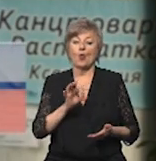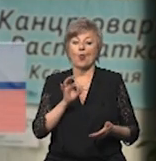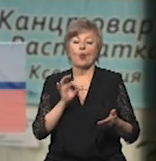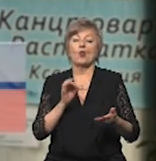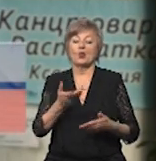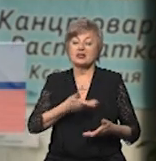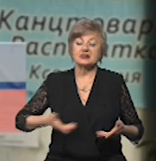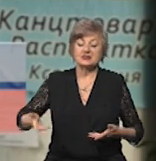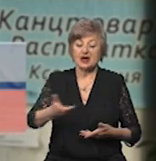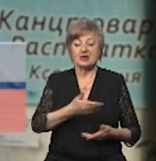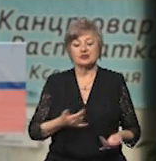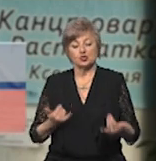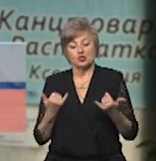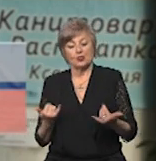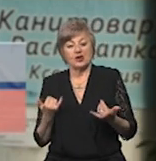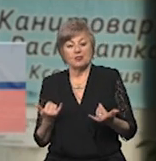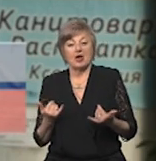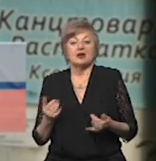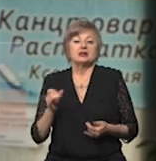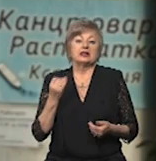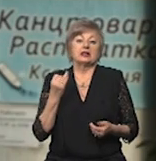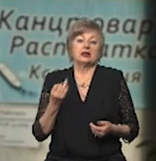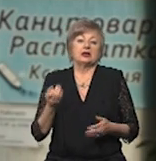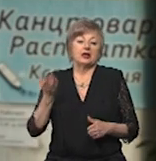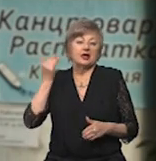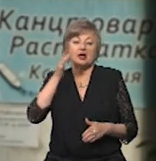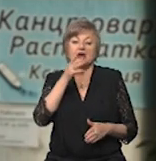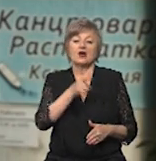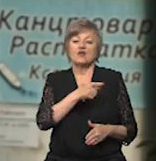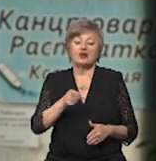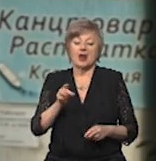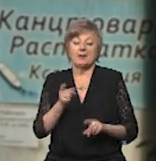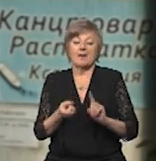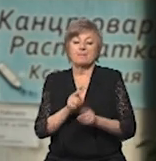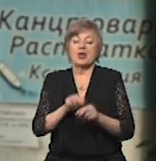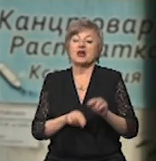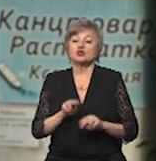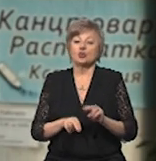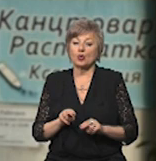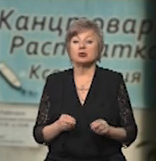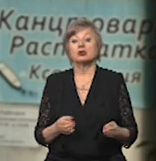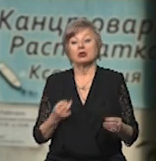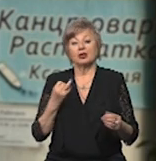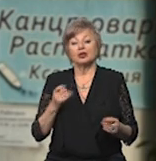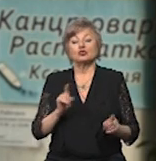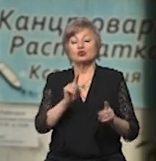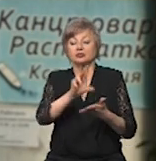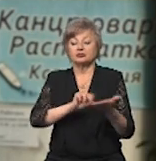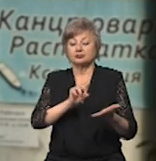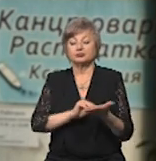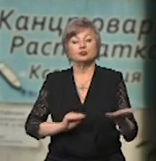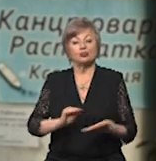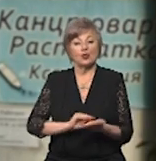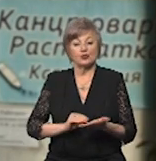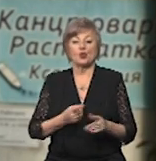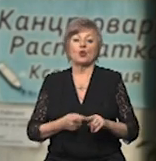вами, і про сучасну епоху, і про епоху перебудови, яка, власне, зараз чимось повторюється. Це